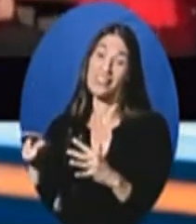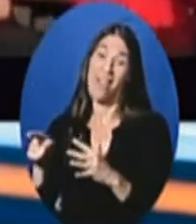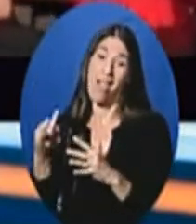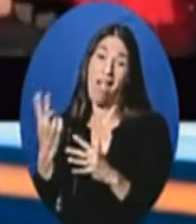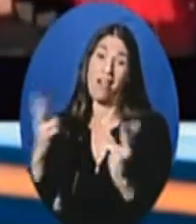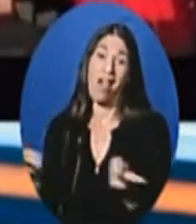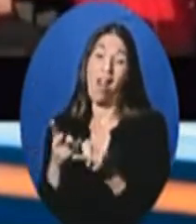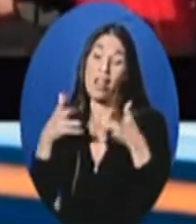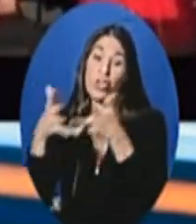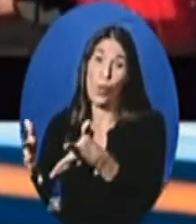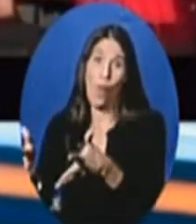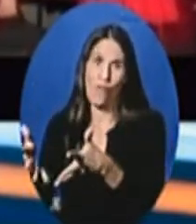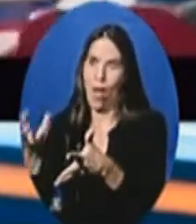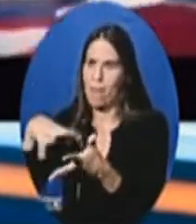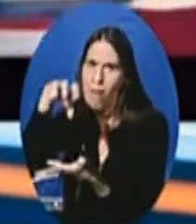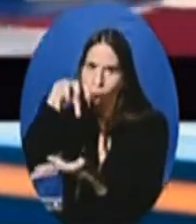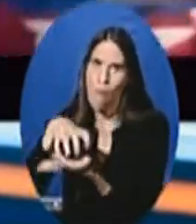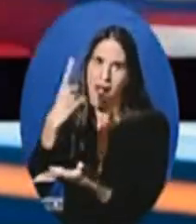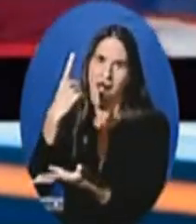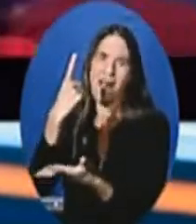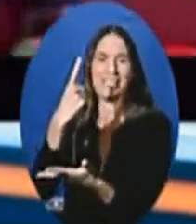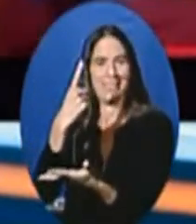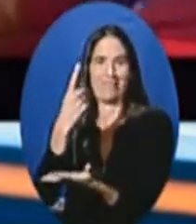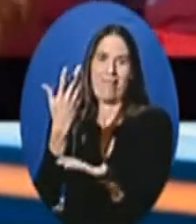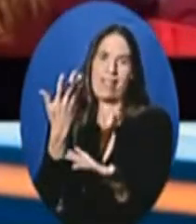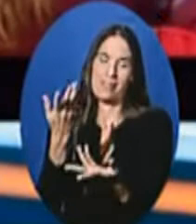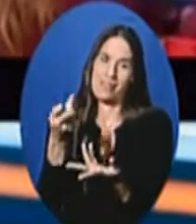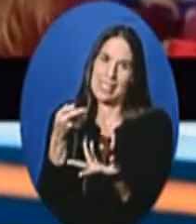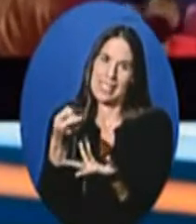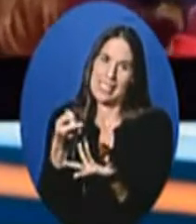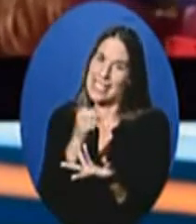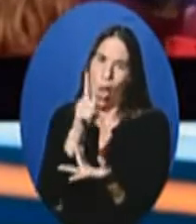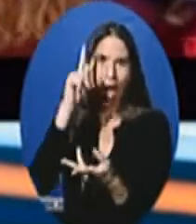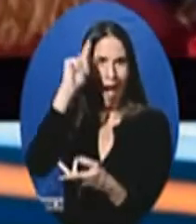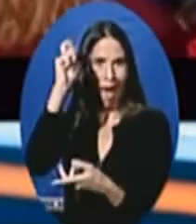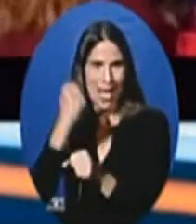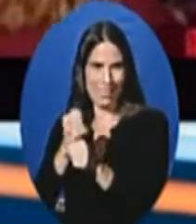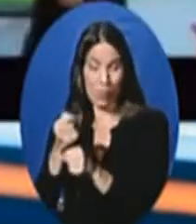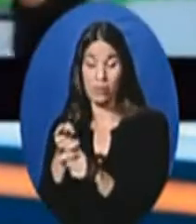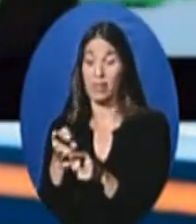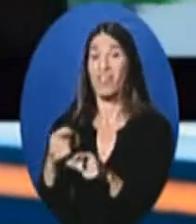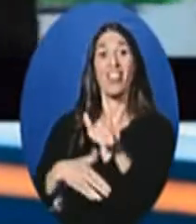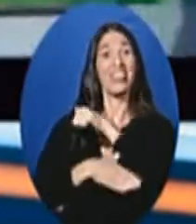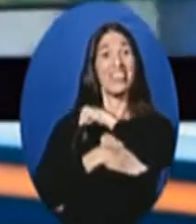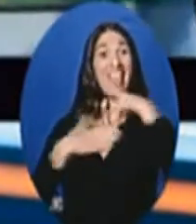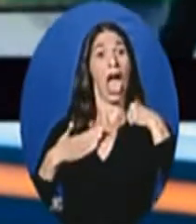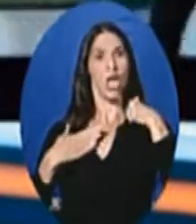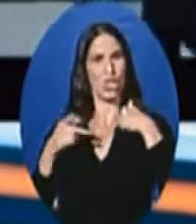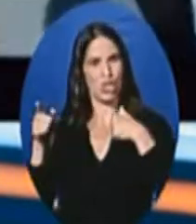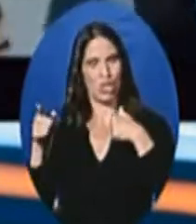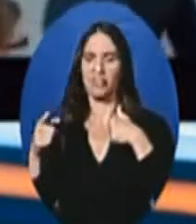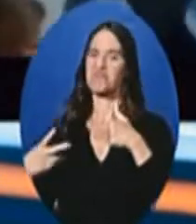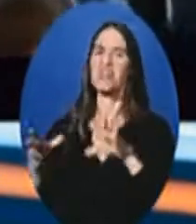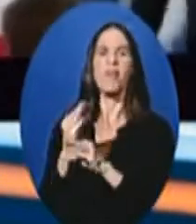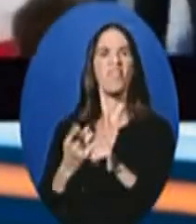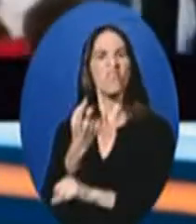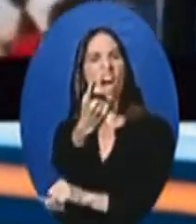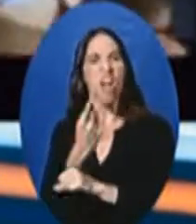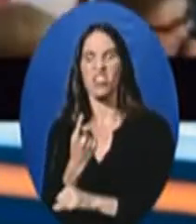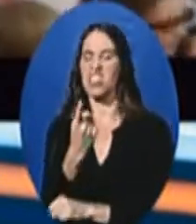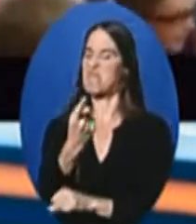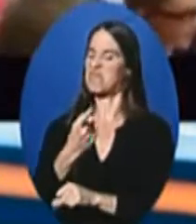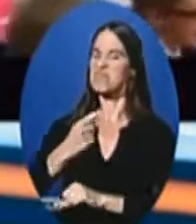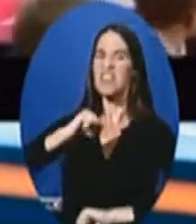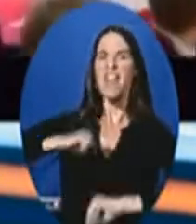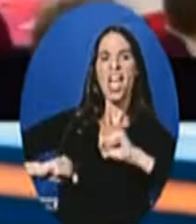היה לתקוף אותו כשהוא מרוכז. כשדאעש נסע בצורה רבתנית עם הטנקים המשוריינים שלו,